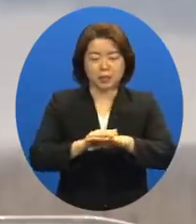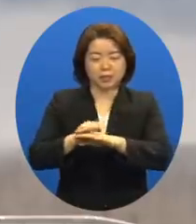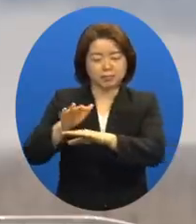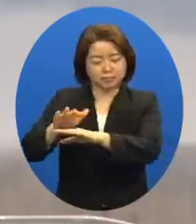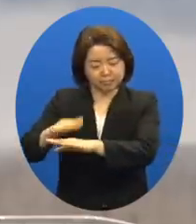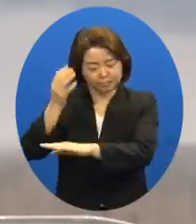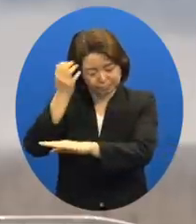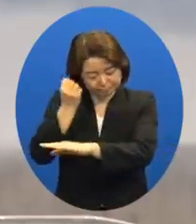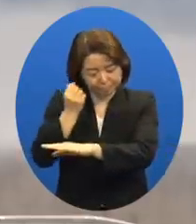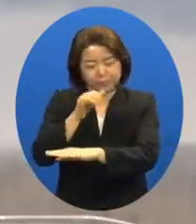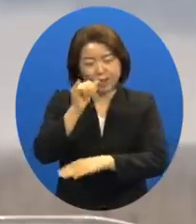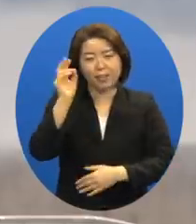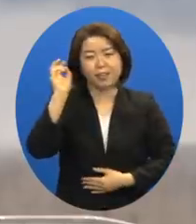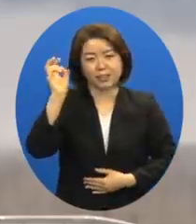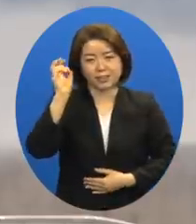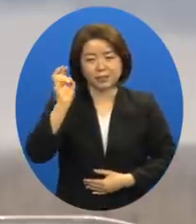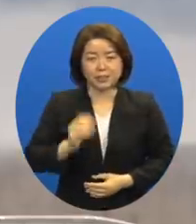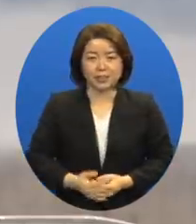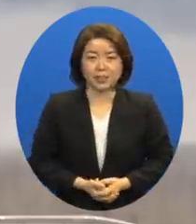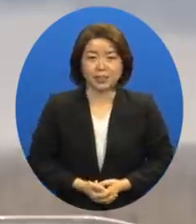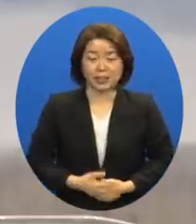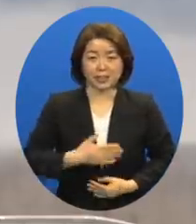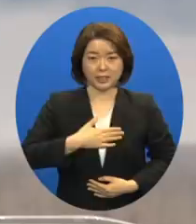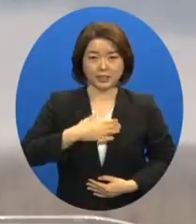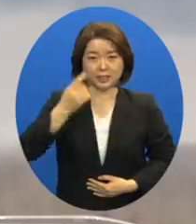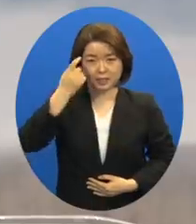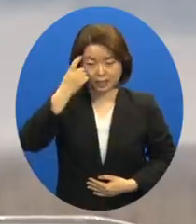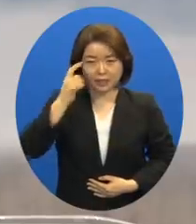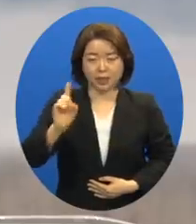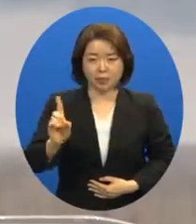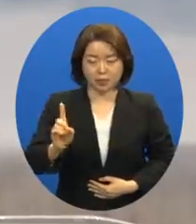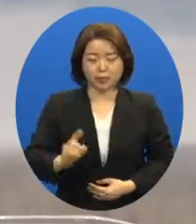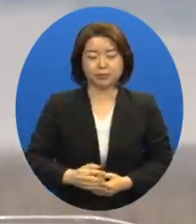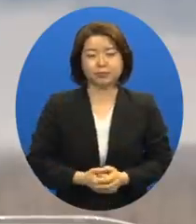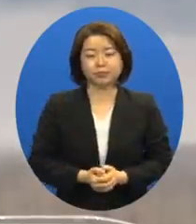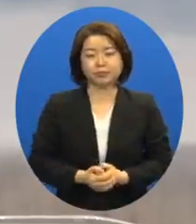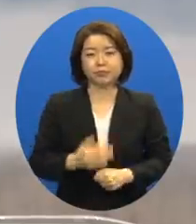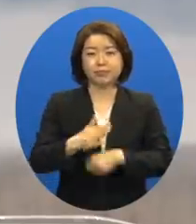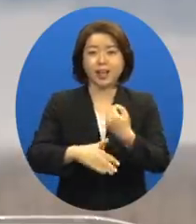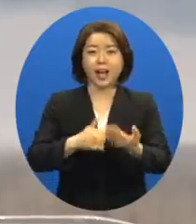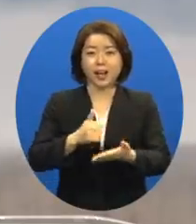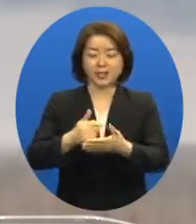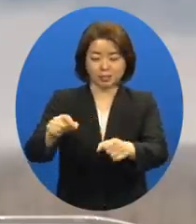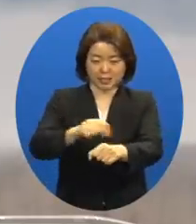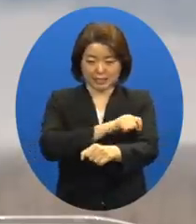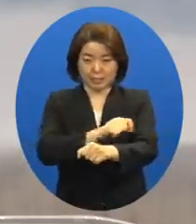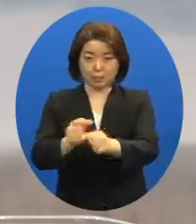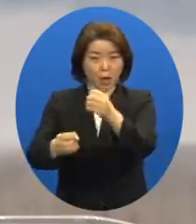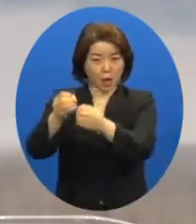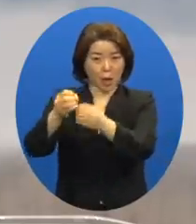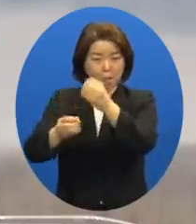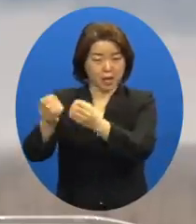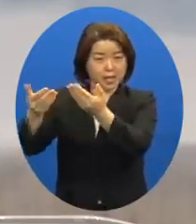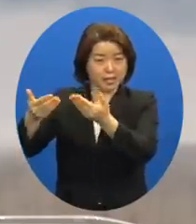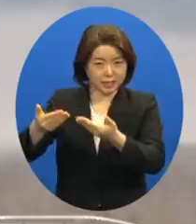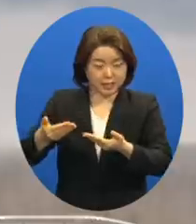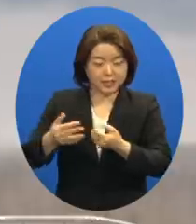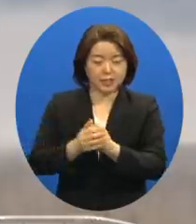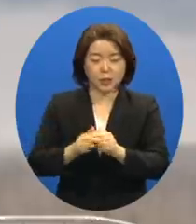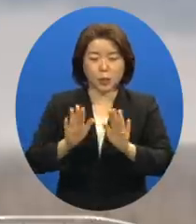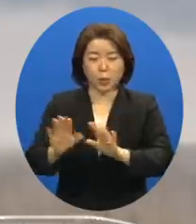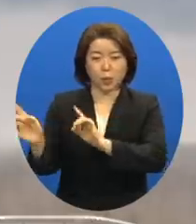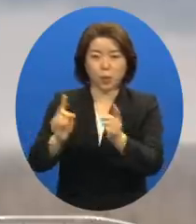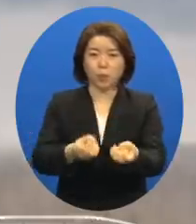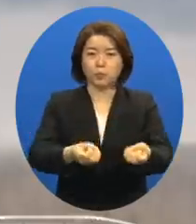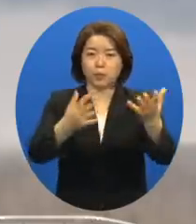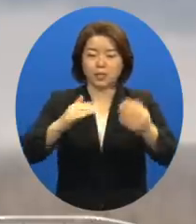겁니다. 저는 생각하기를 그래서 하나님이 아주 특별한 메시지를 오늘 부활절 예배 때